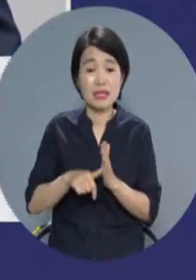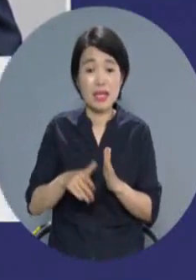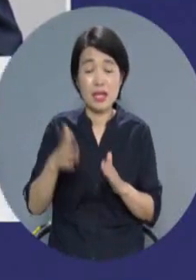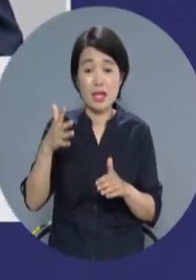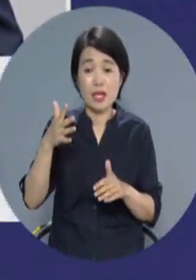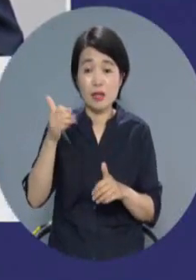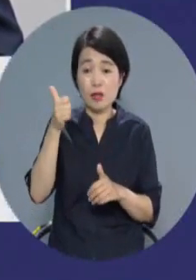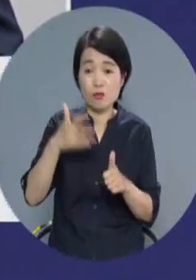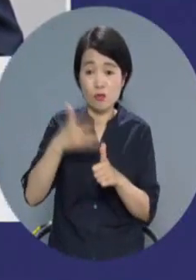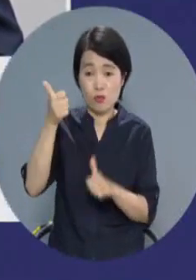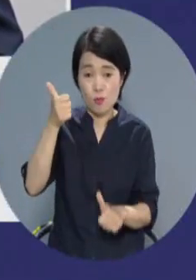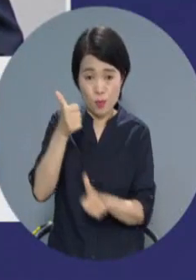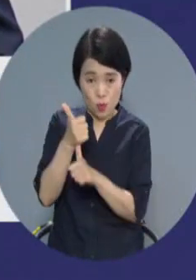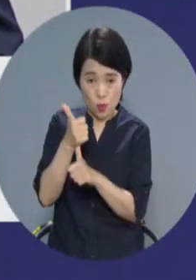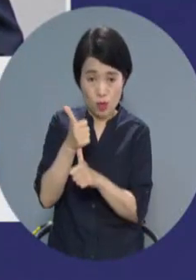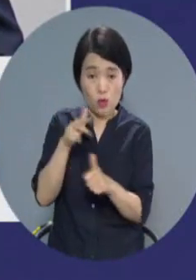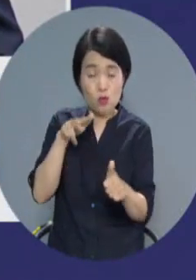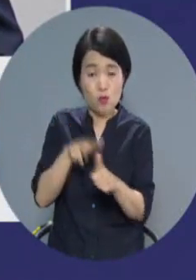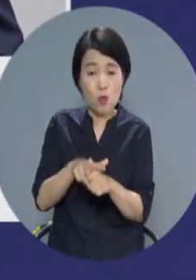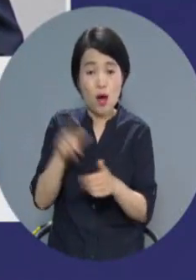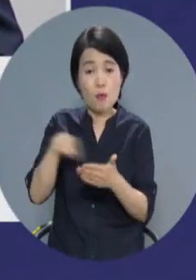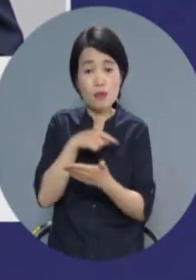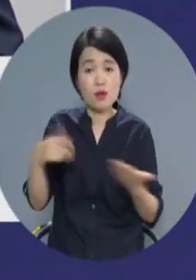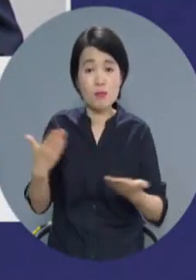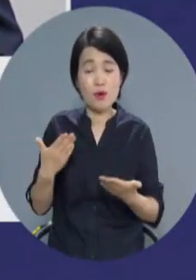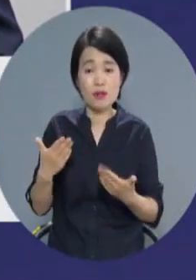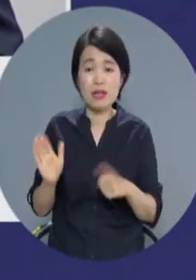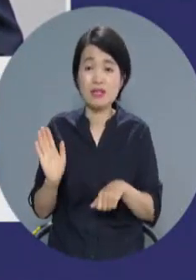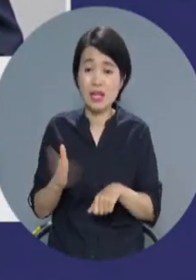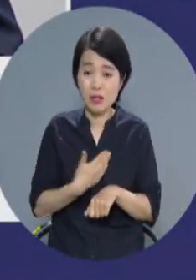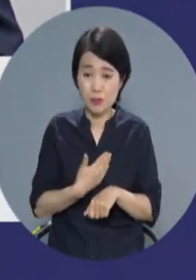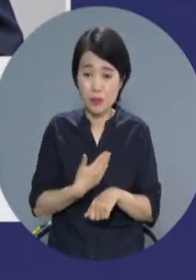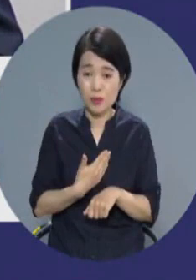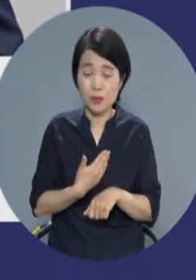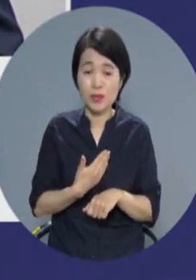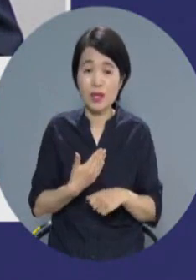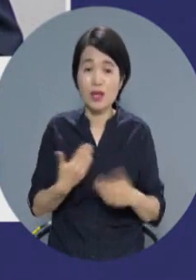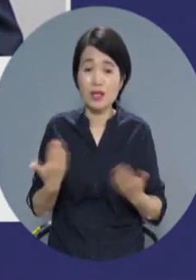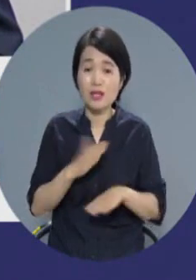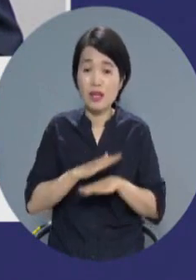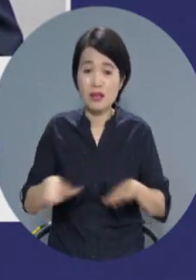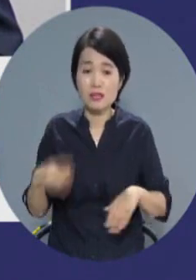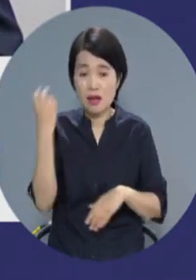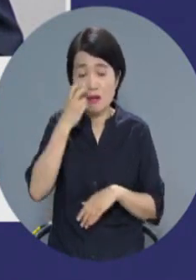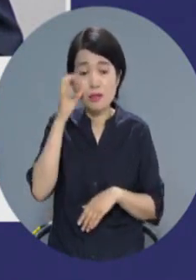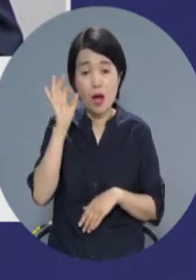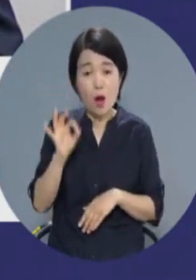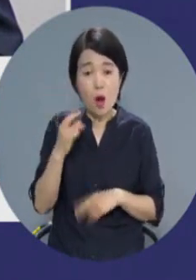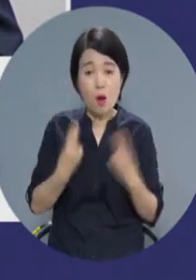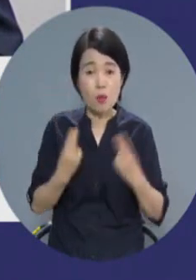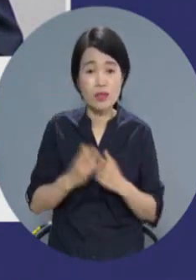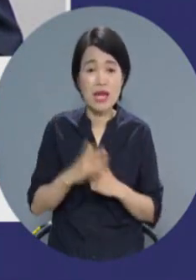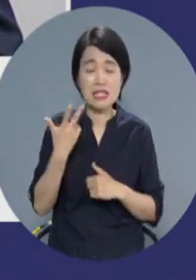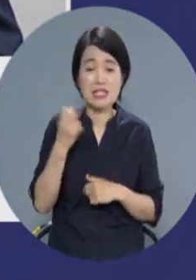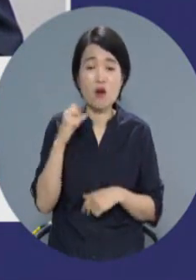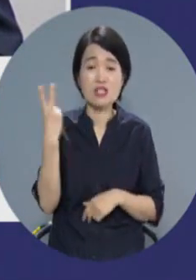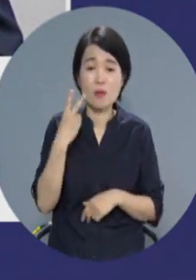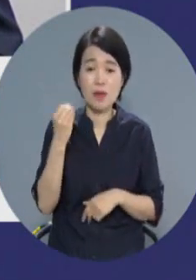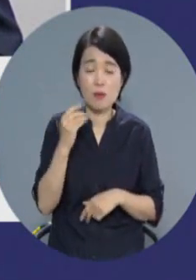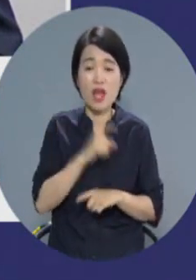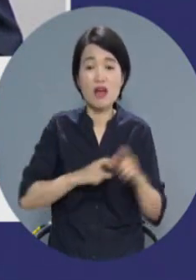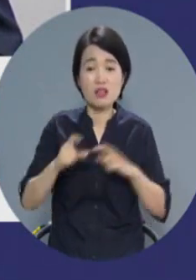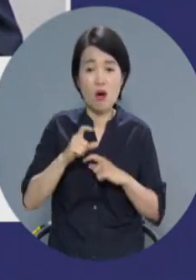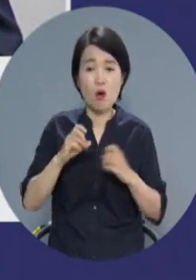후보가 보상금을 부당하게 처리하여 당초 감정가보다 7억 2천만 원이나 더